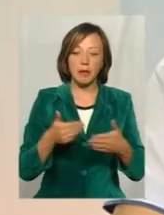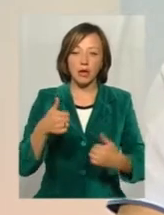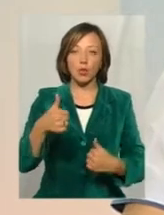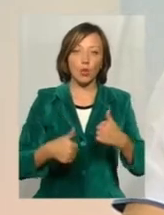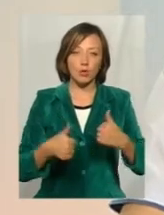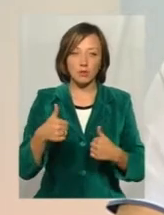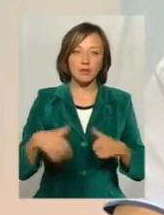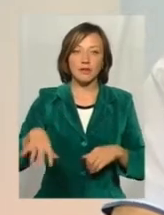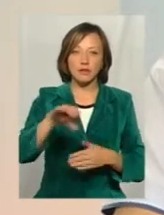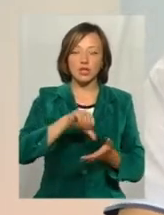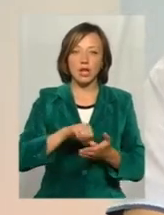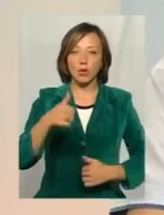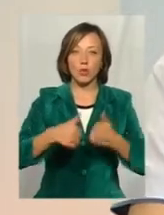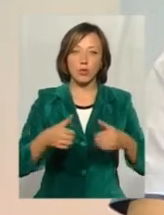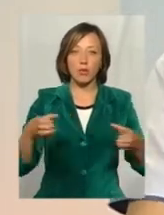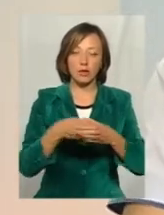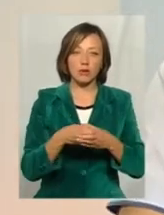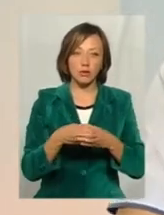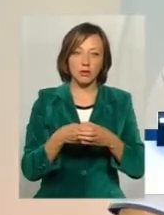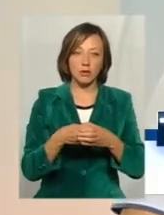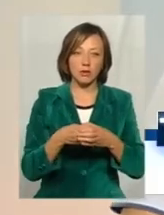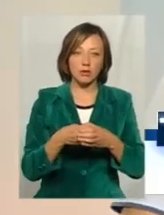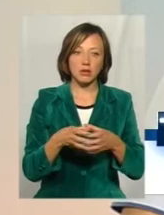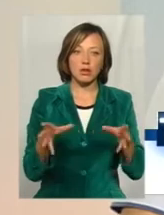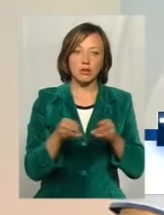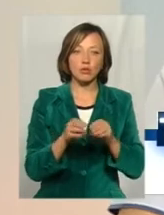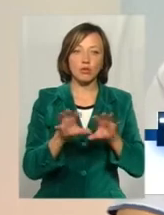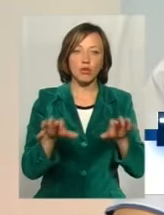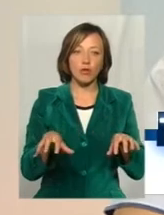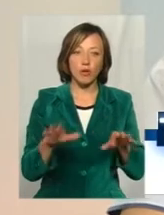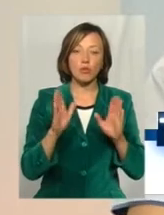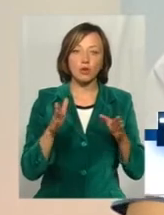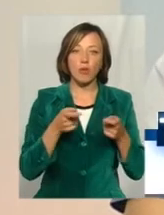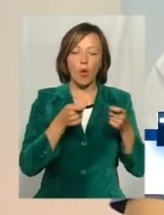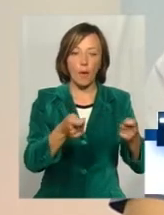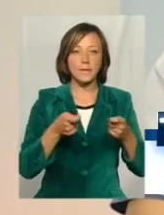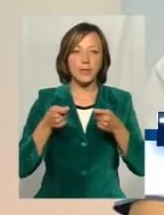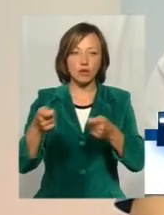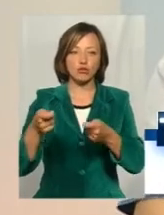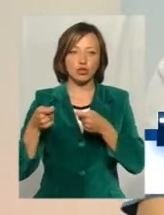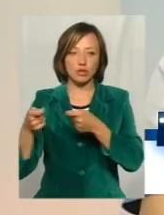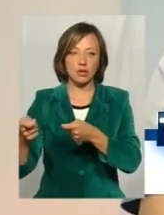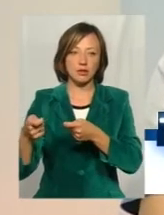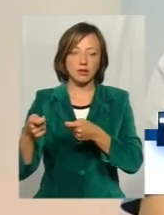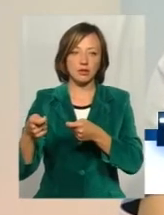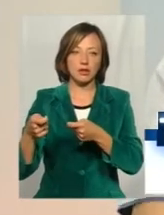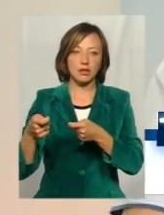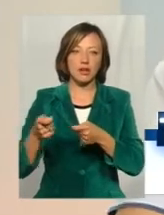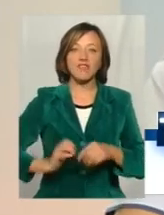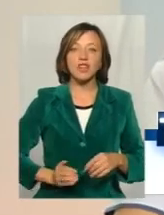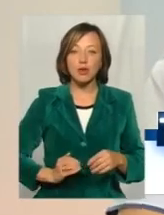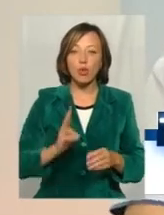конкурсом. Всі члени конкурсного комітету разом з головою конкурсного комітету будемо об'їжджати бази, які подалися